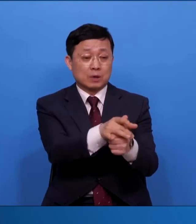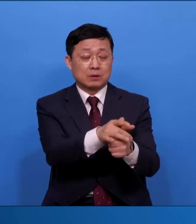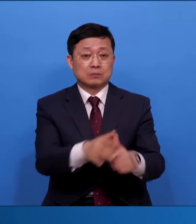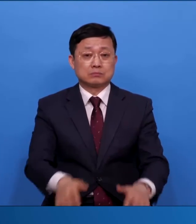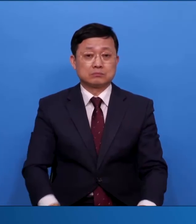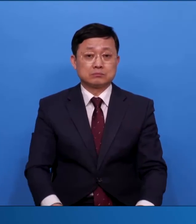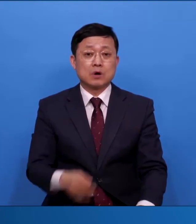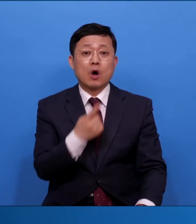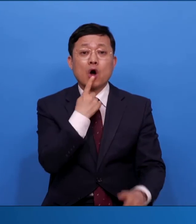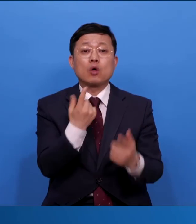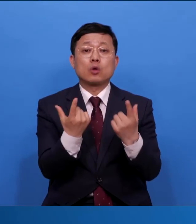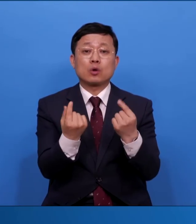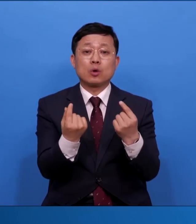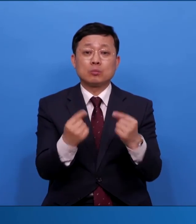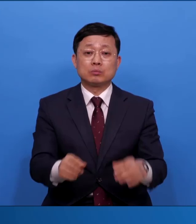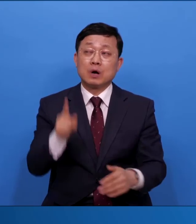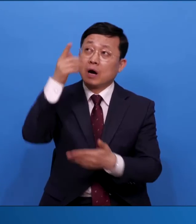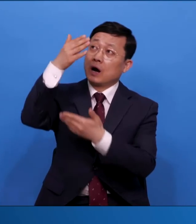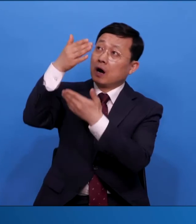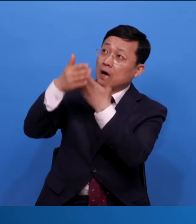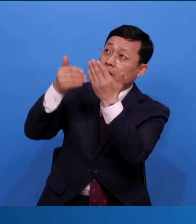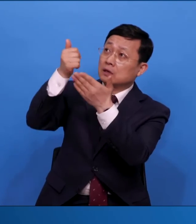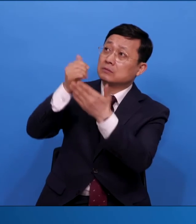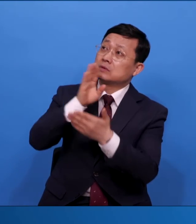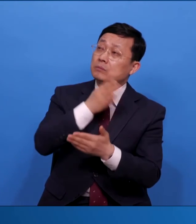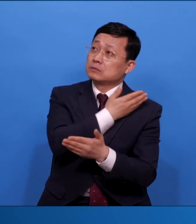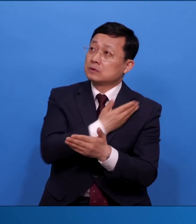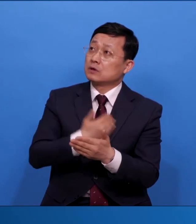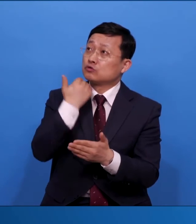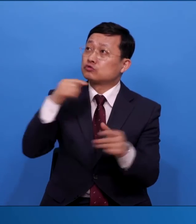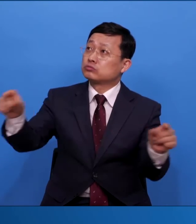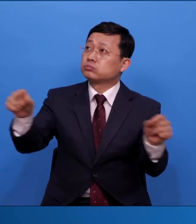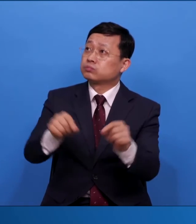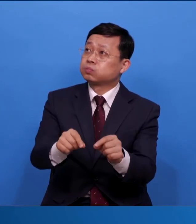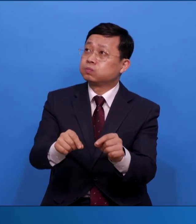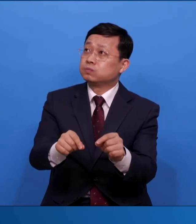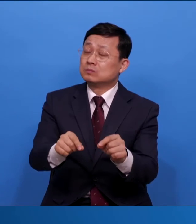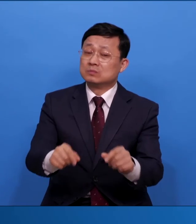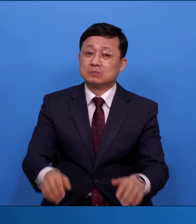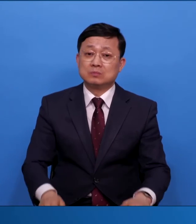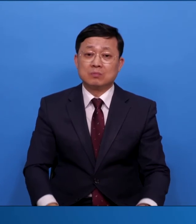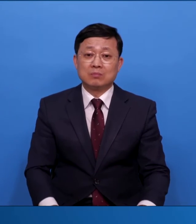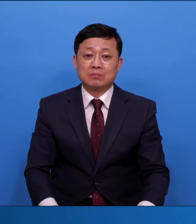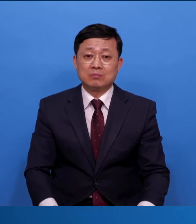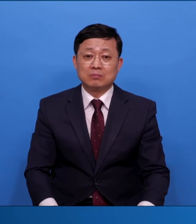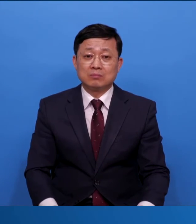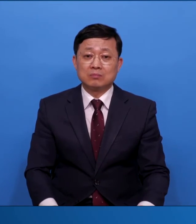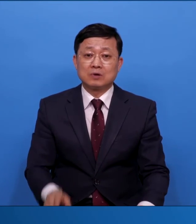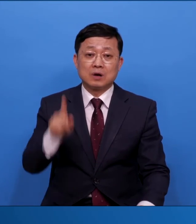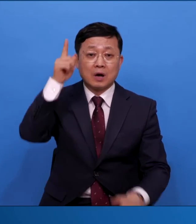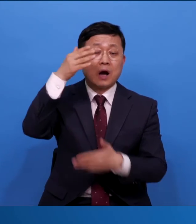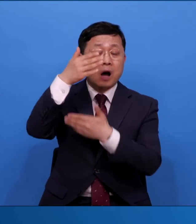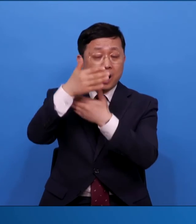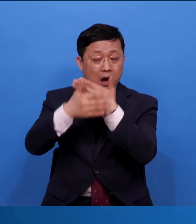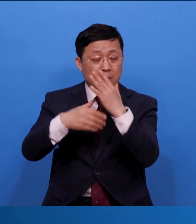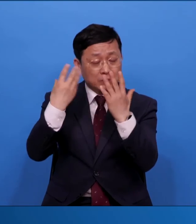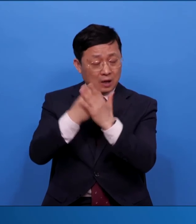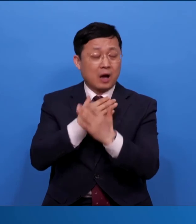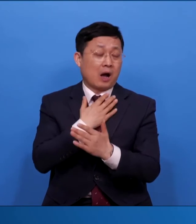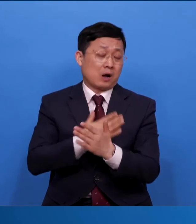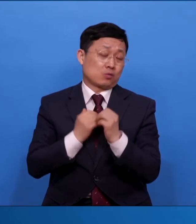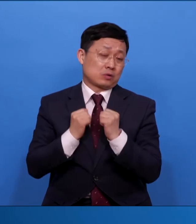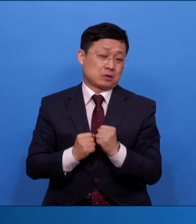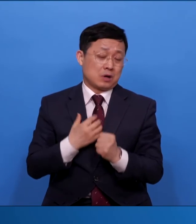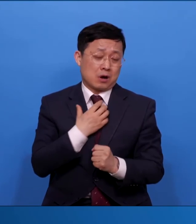而且让理解福音很正确的人翻译。 똑같습니다. 一样的。 하나님이 참 제자 누구에게 붙이느냐? 神把真门徒会贴给谁呢？ 그거는 하나님이 하십니다.